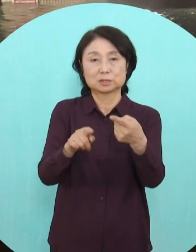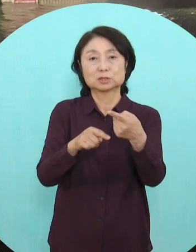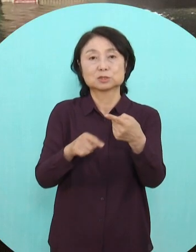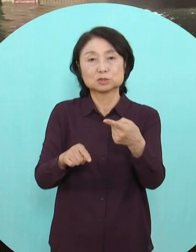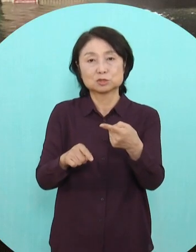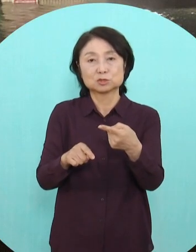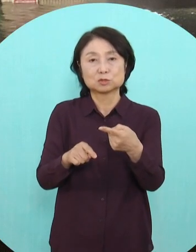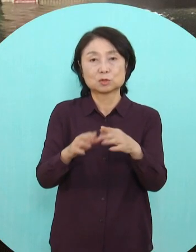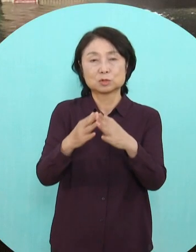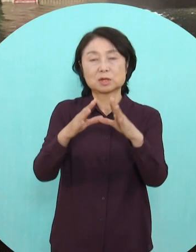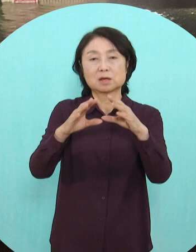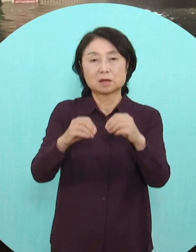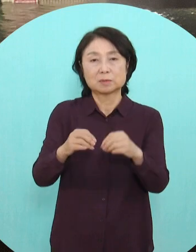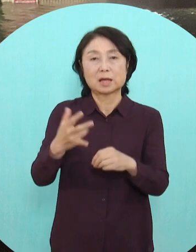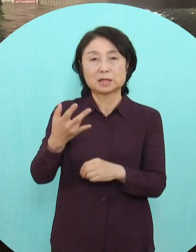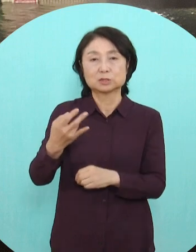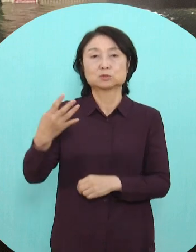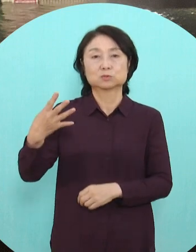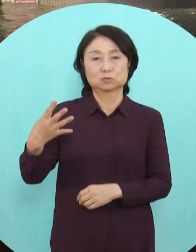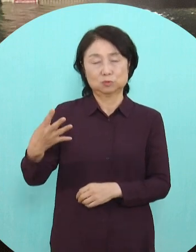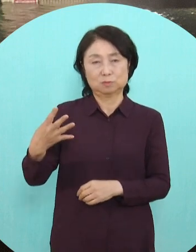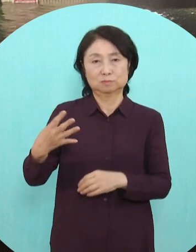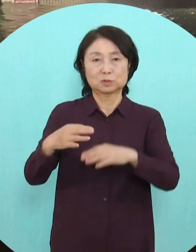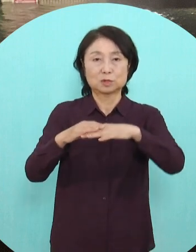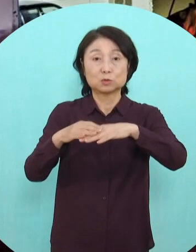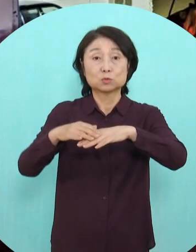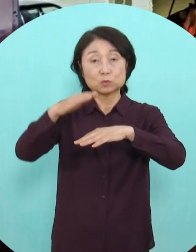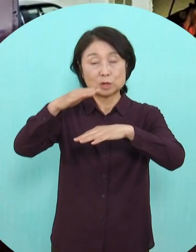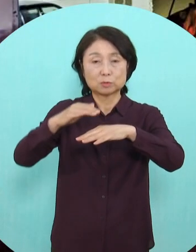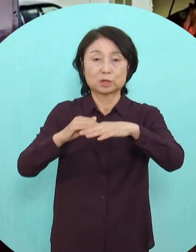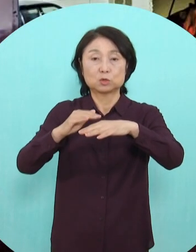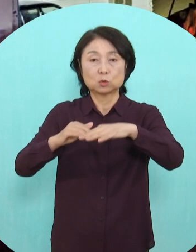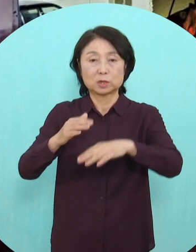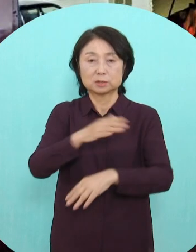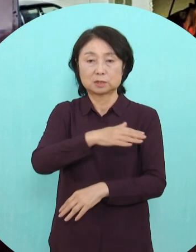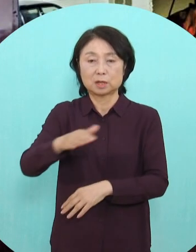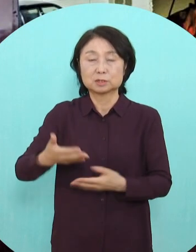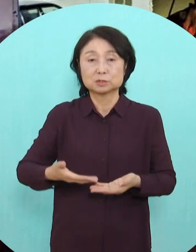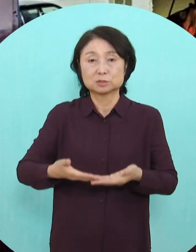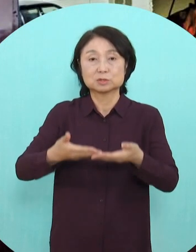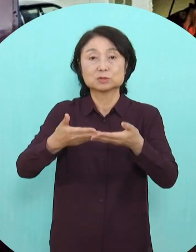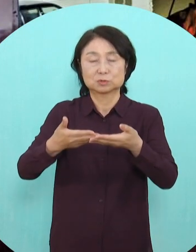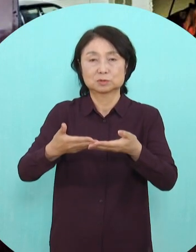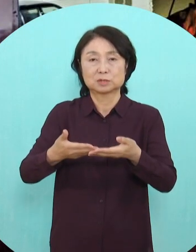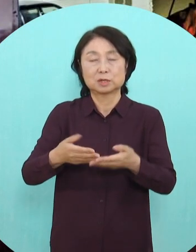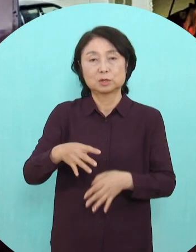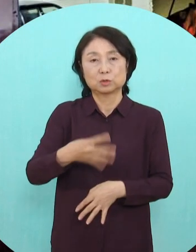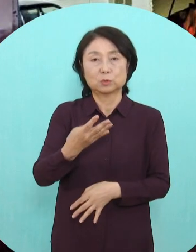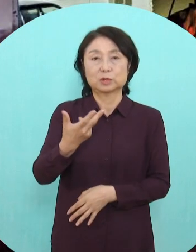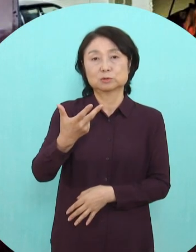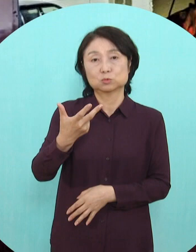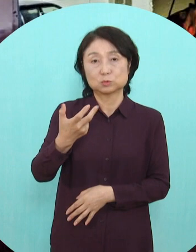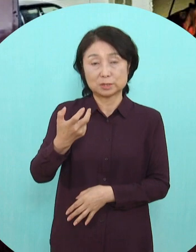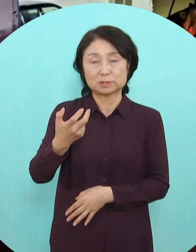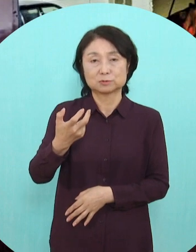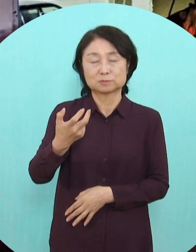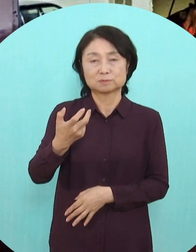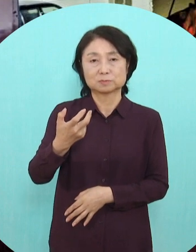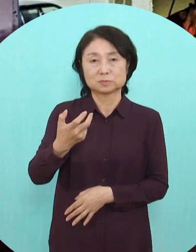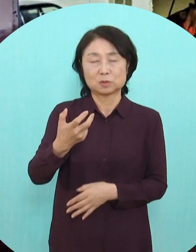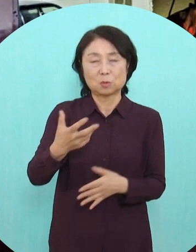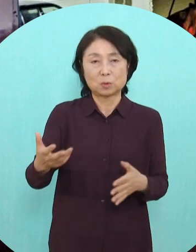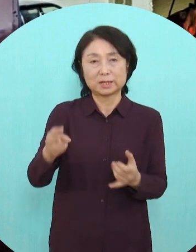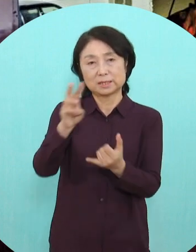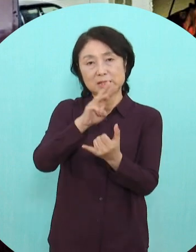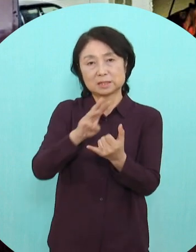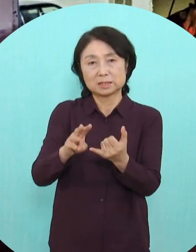者1名、半壊84件、床上・床下浸水がおよそ470